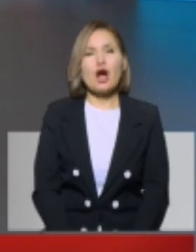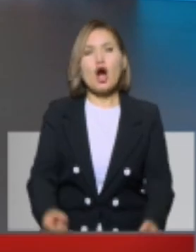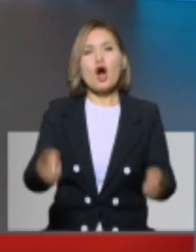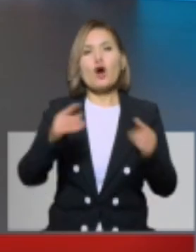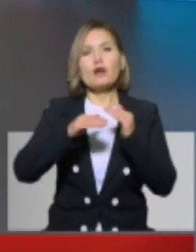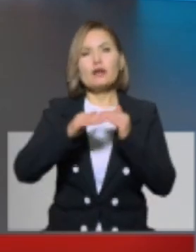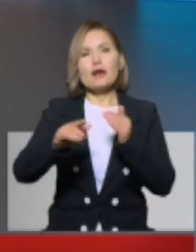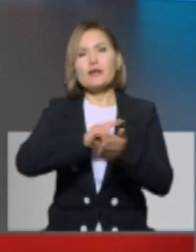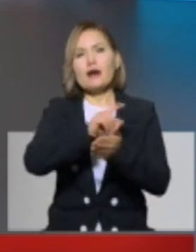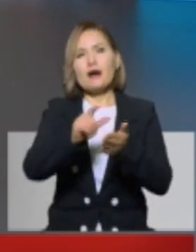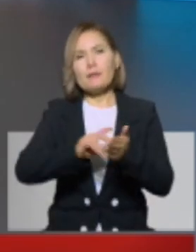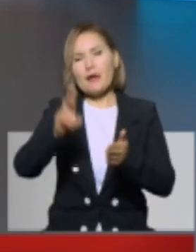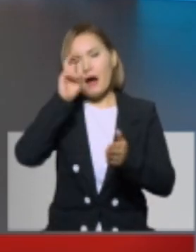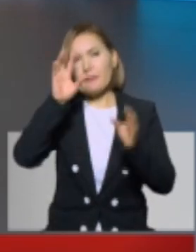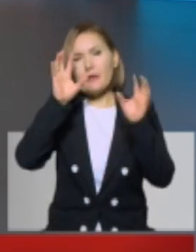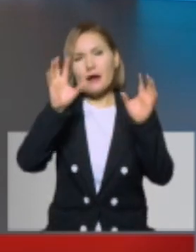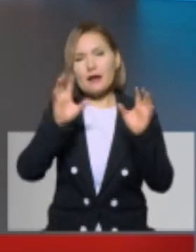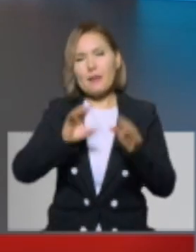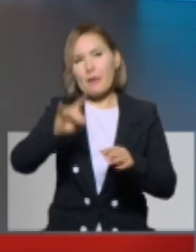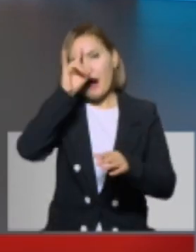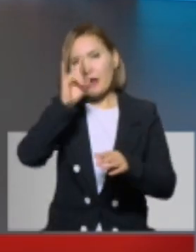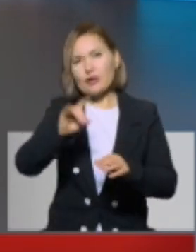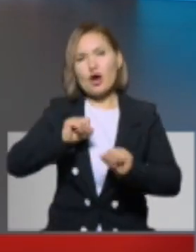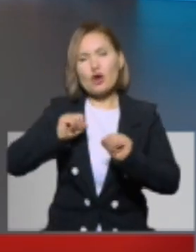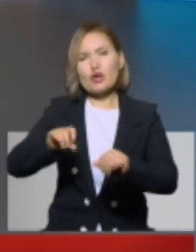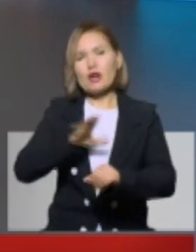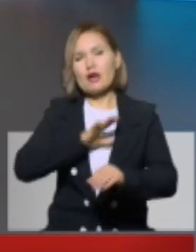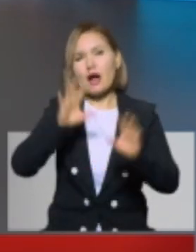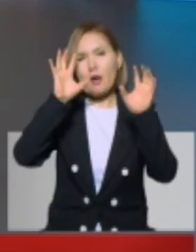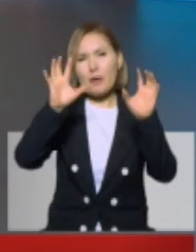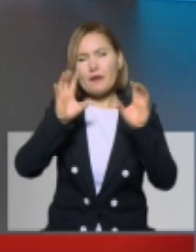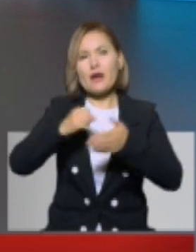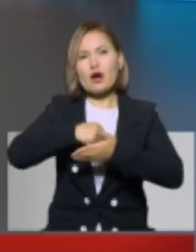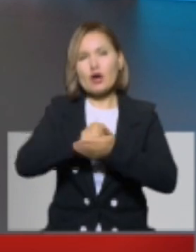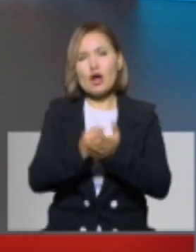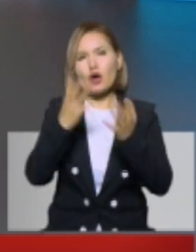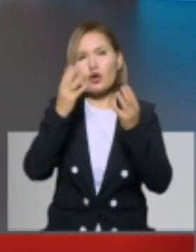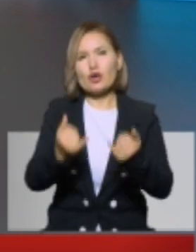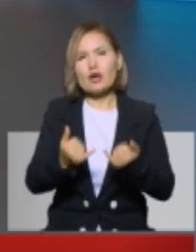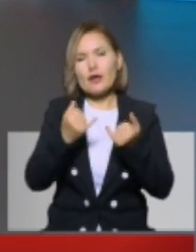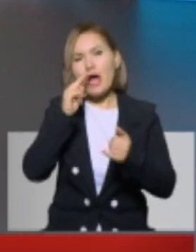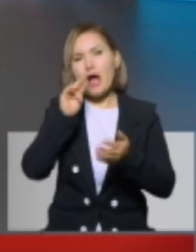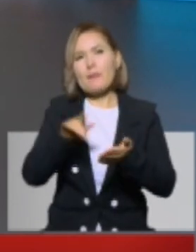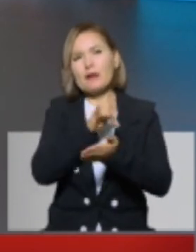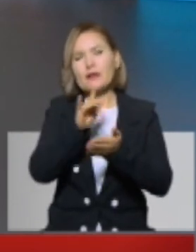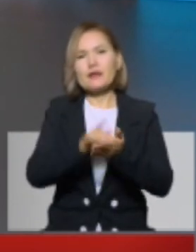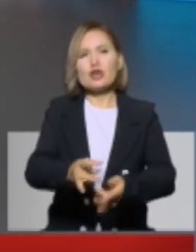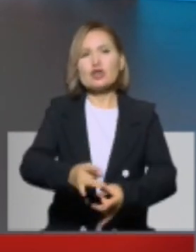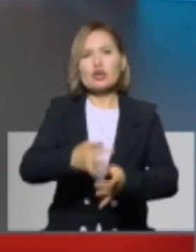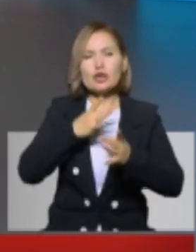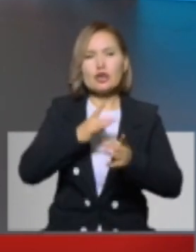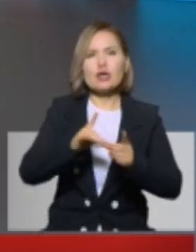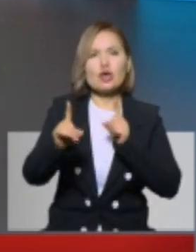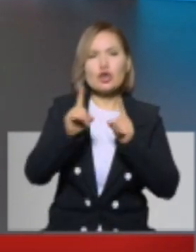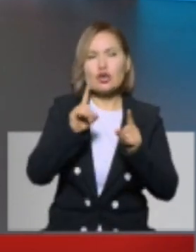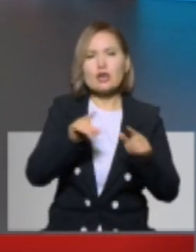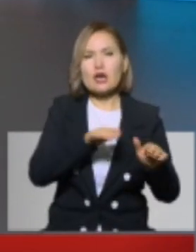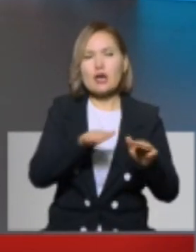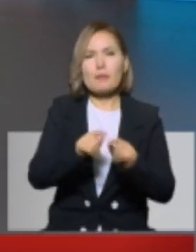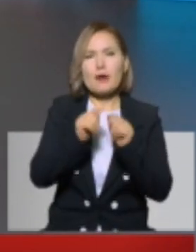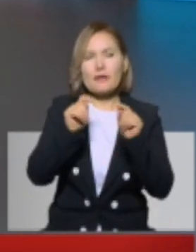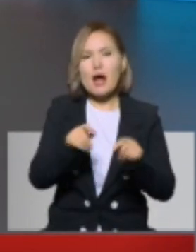Олы дала шежіресі ата заң. Елдігімізге тұғыр болған конституцияның қабылданған күніне орай Шымкент қаласында салтанатты жиын өтті.